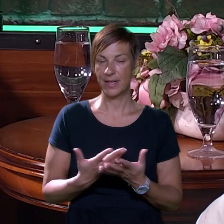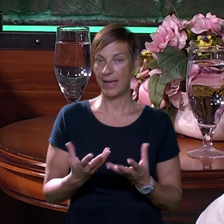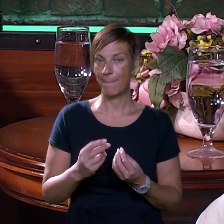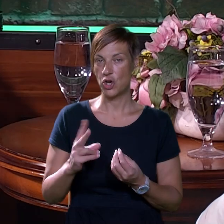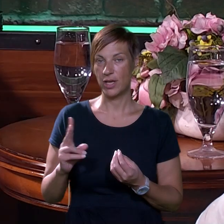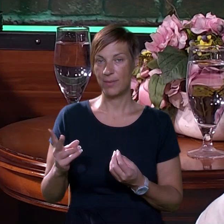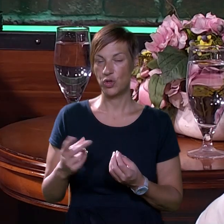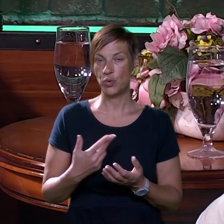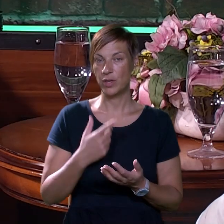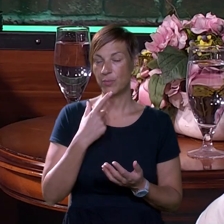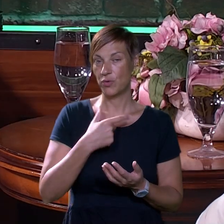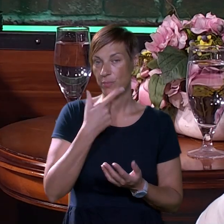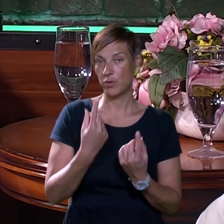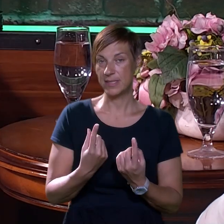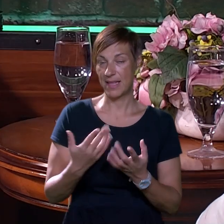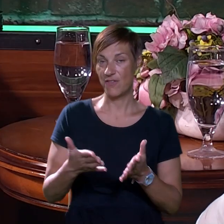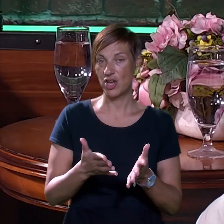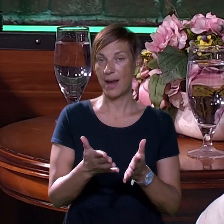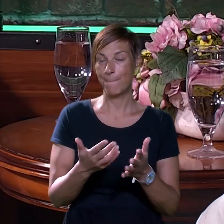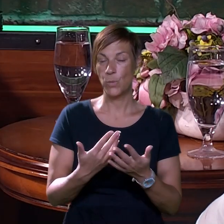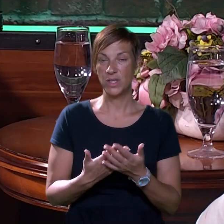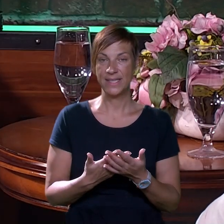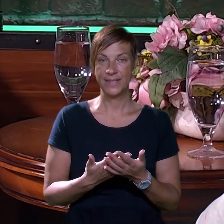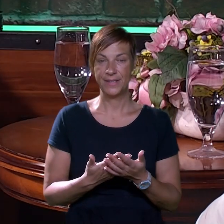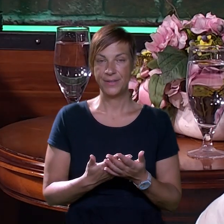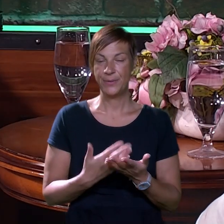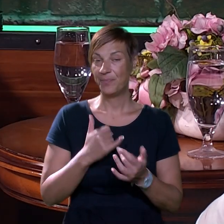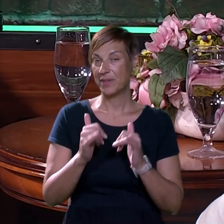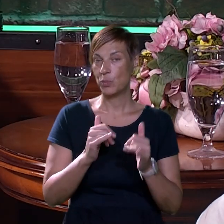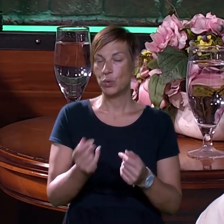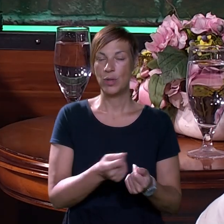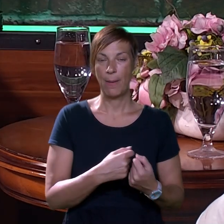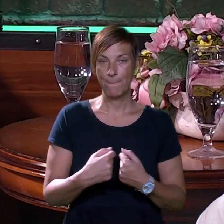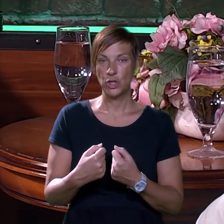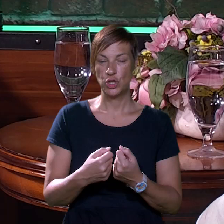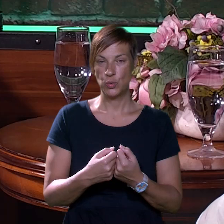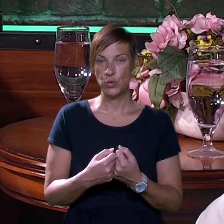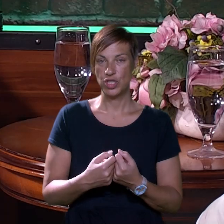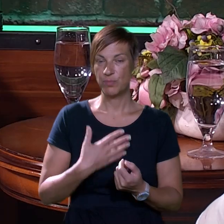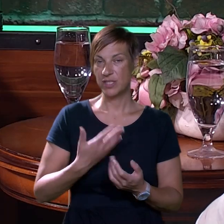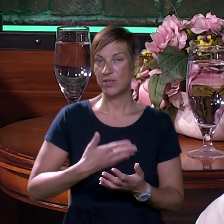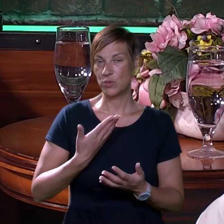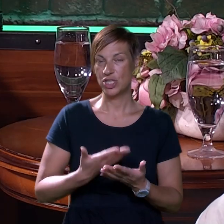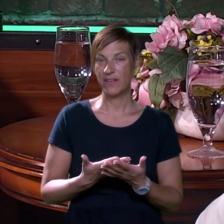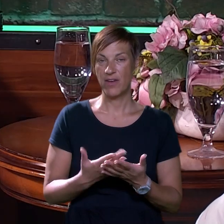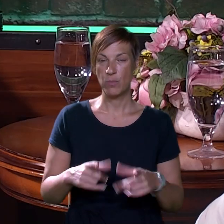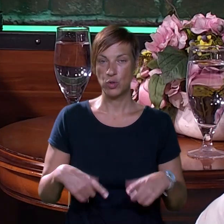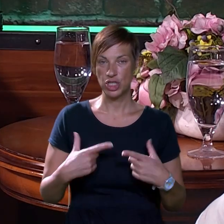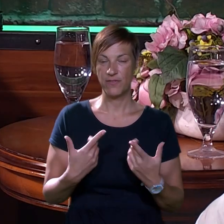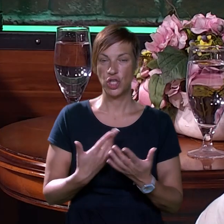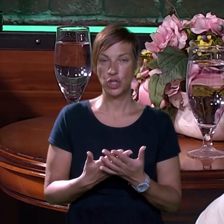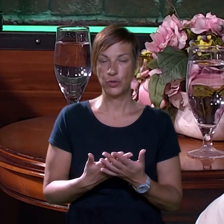Nego i mnogim drugima koje je Bog stavio na put i putujemo, družimo se, uživamo zaista